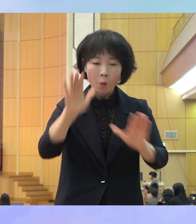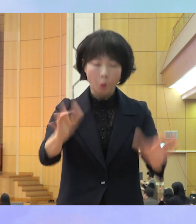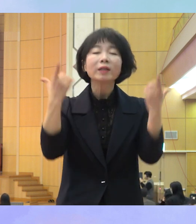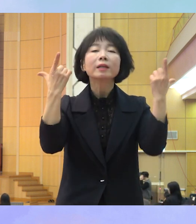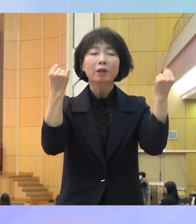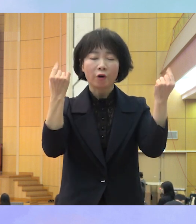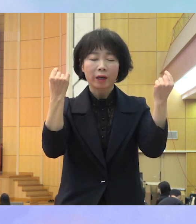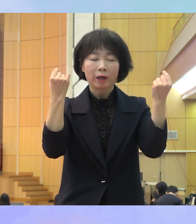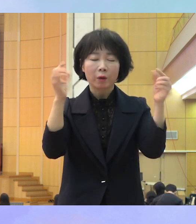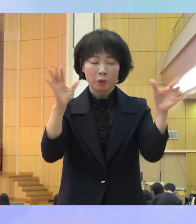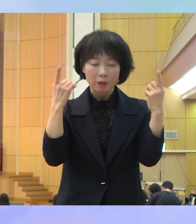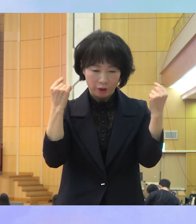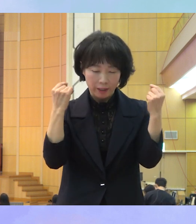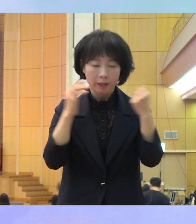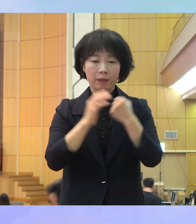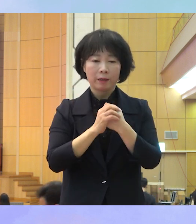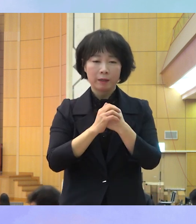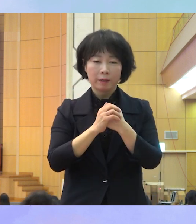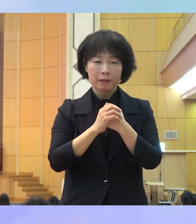이렇게